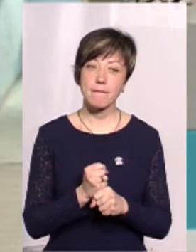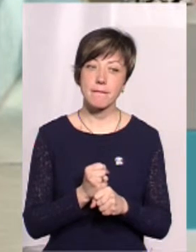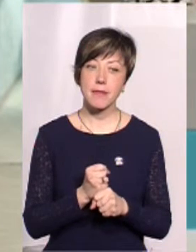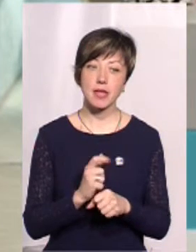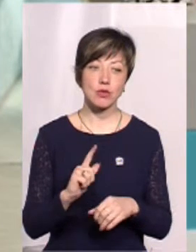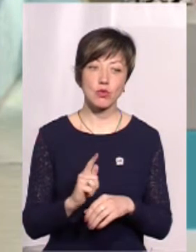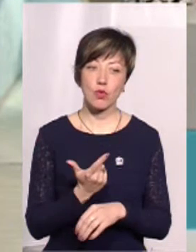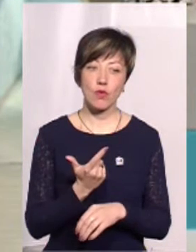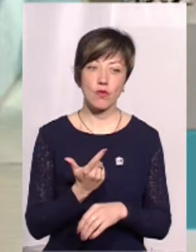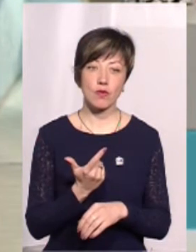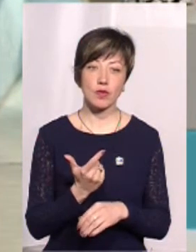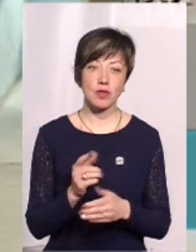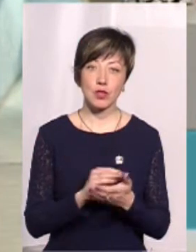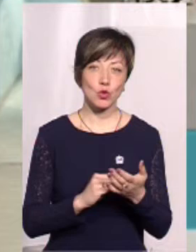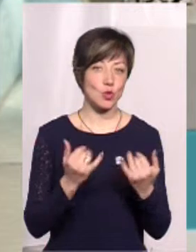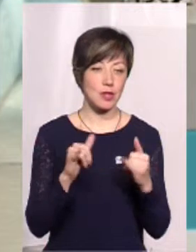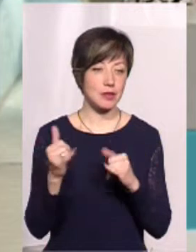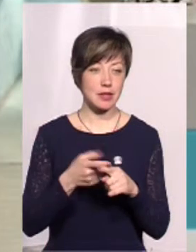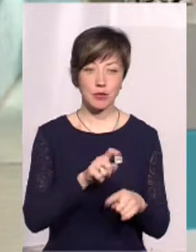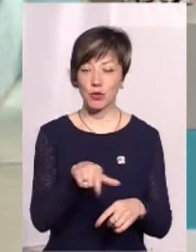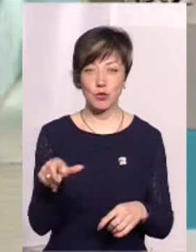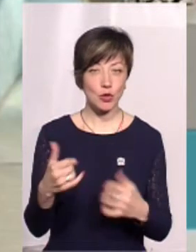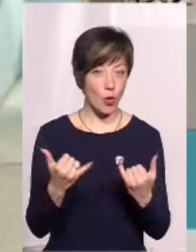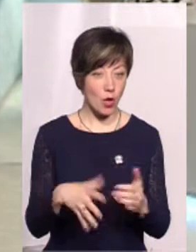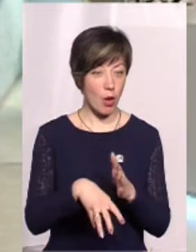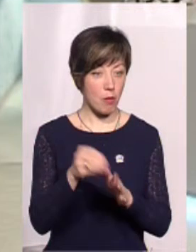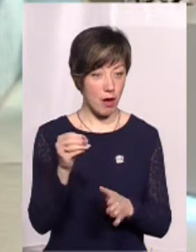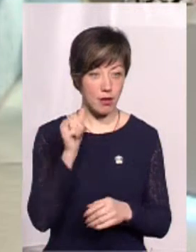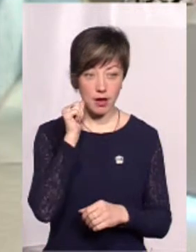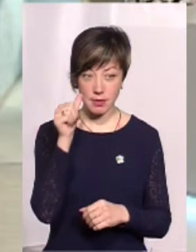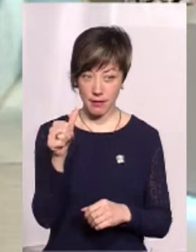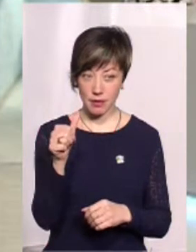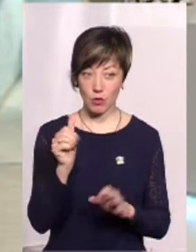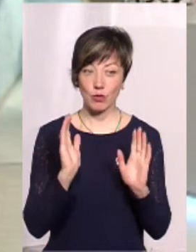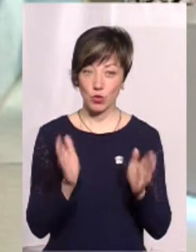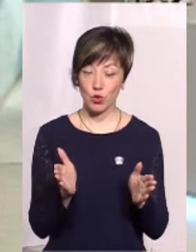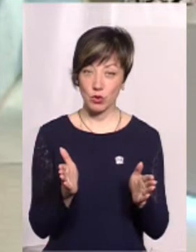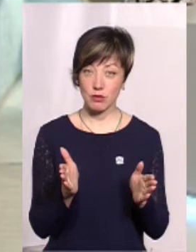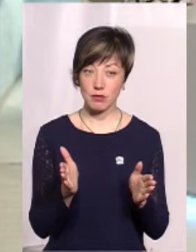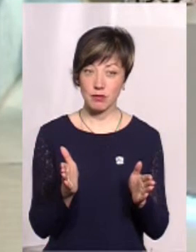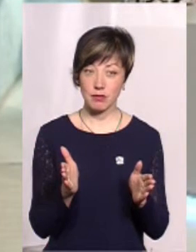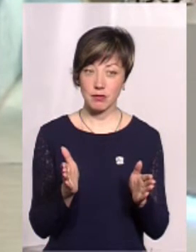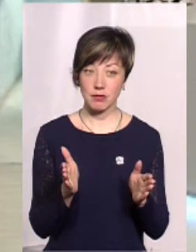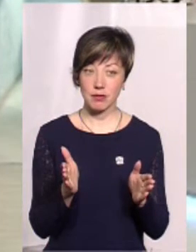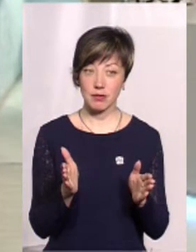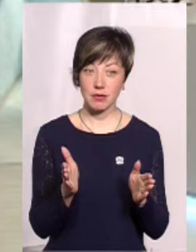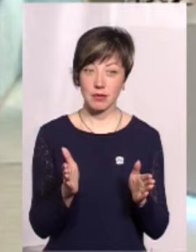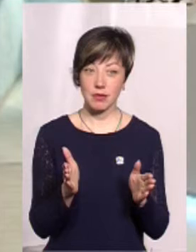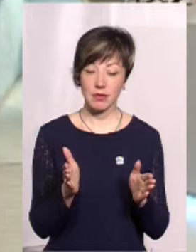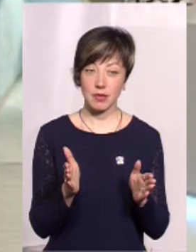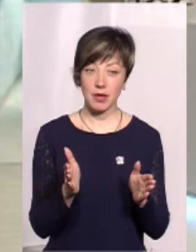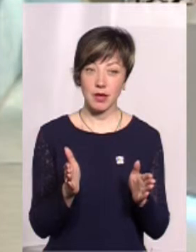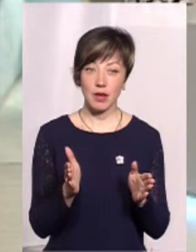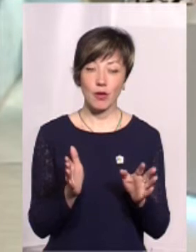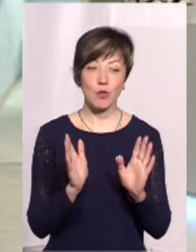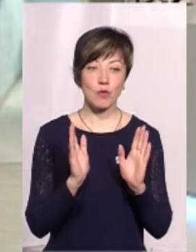робить, знову ж таки, тавтологія чудеса з цими людьми. Сьогодні вони обрали, а завтра будуть, як давні юдеї,